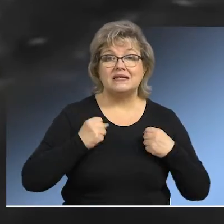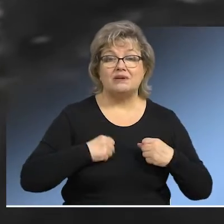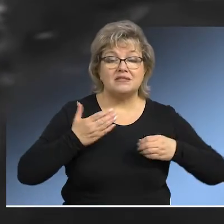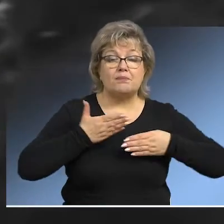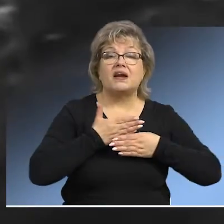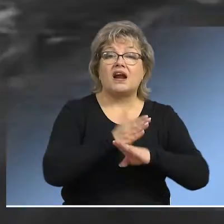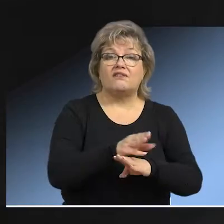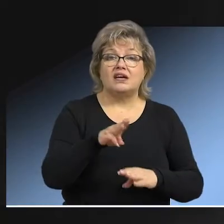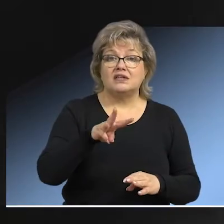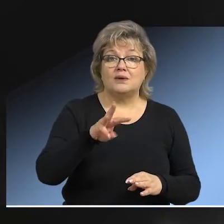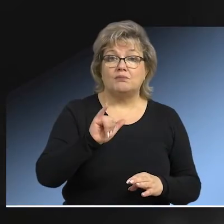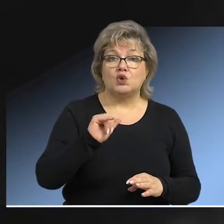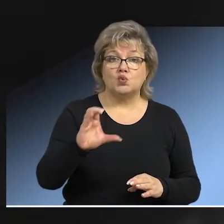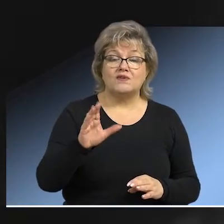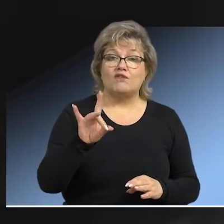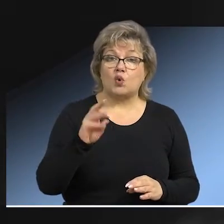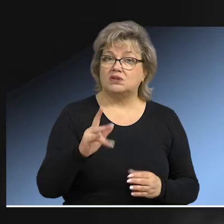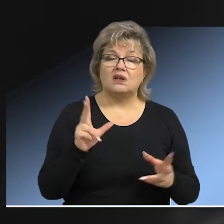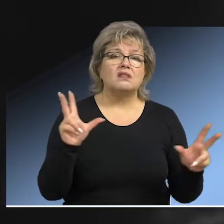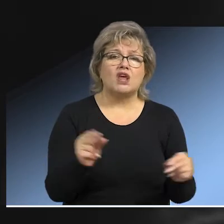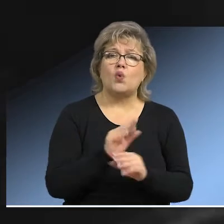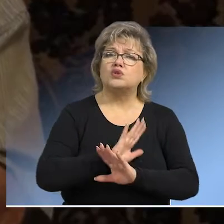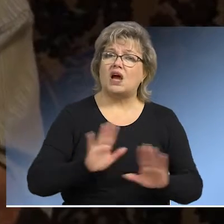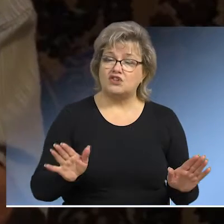стремились прорвать Меус-фронт. Неудачно.